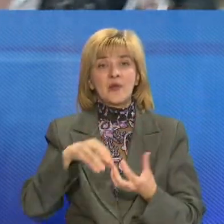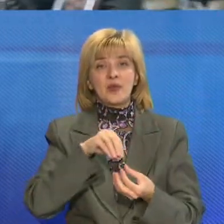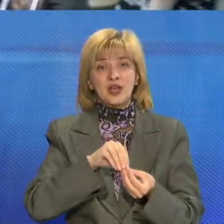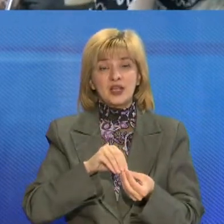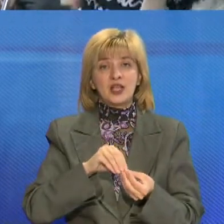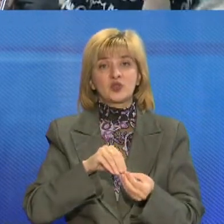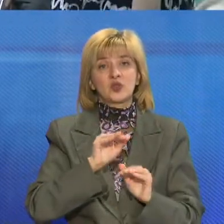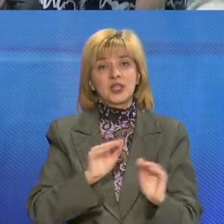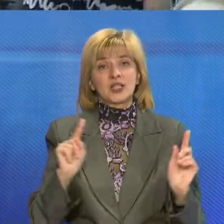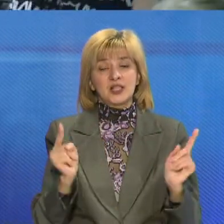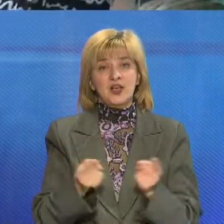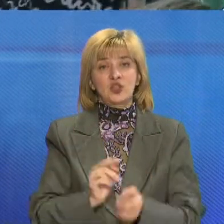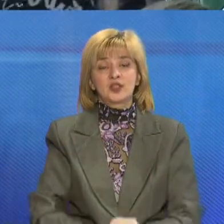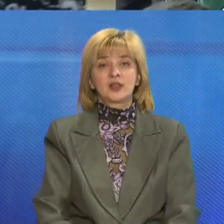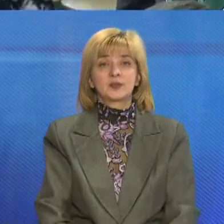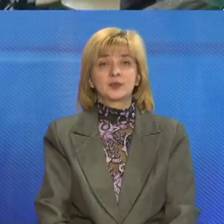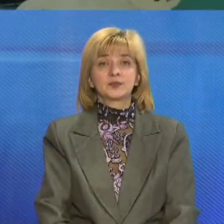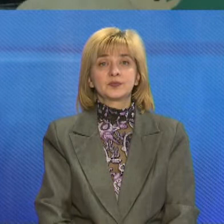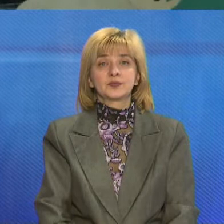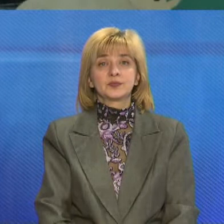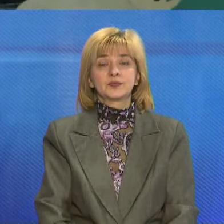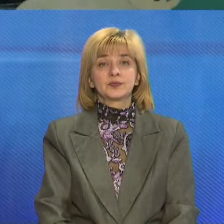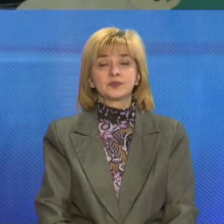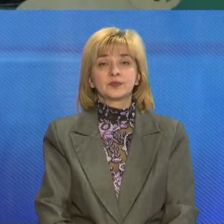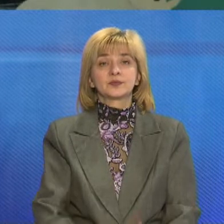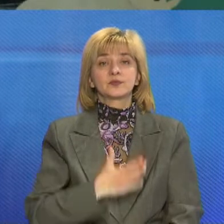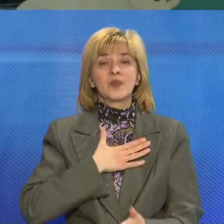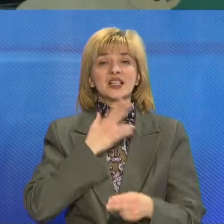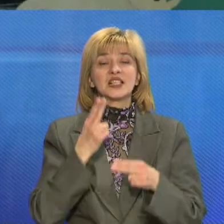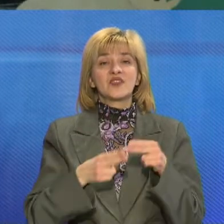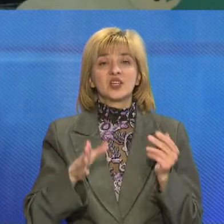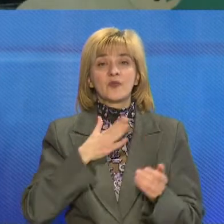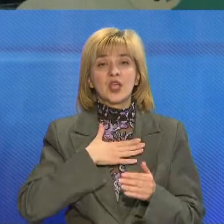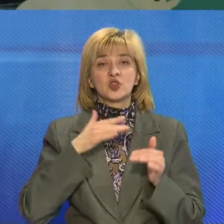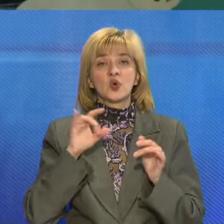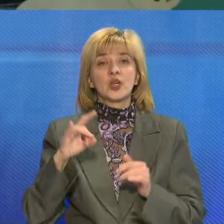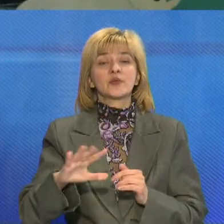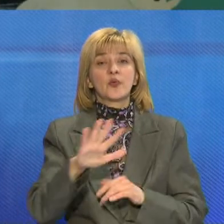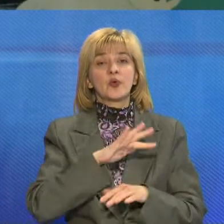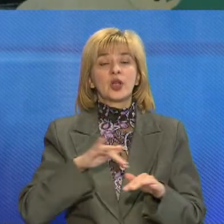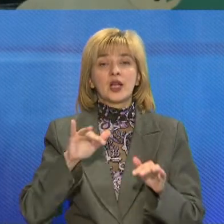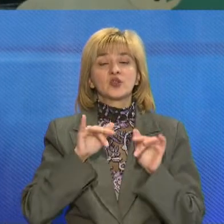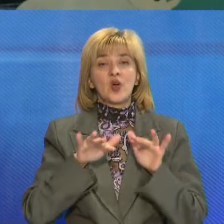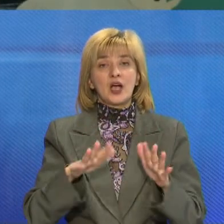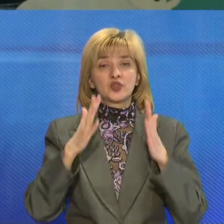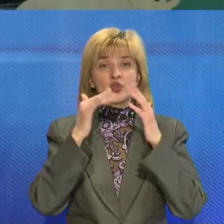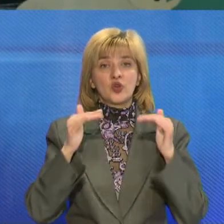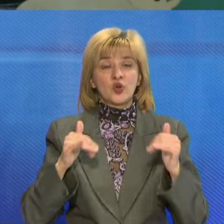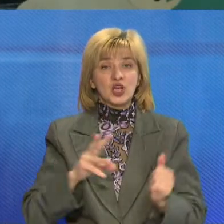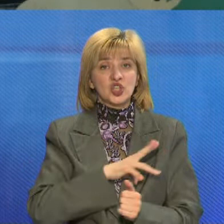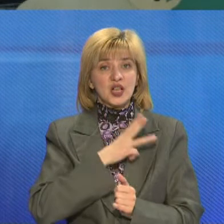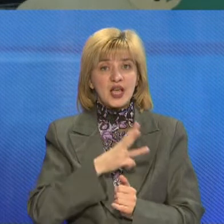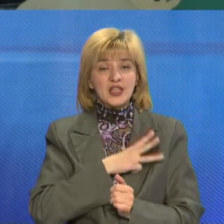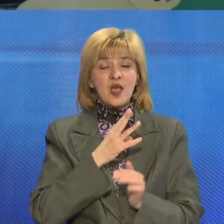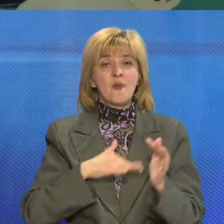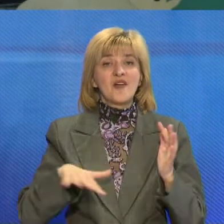з абмежаваннямі. Мы завершаем нашу республиканскую акцию «Елка желаний». Вот она проходит